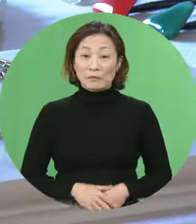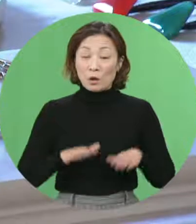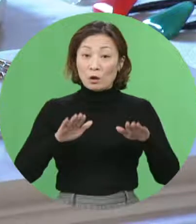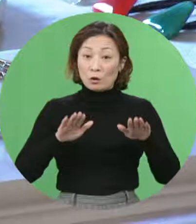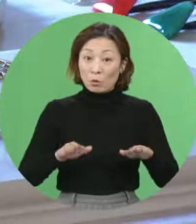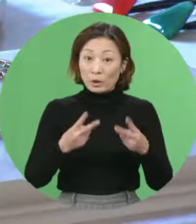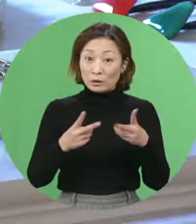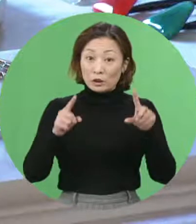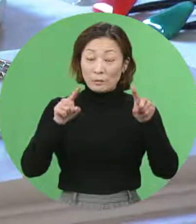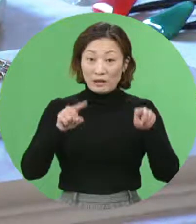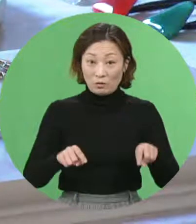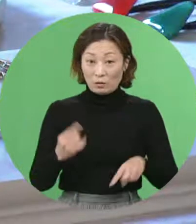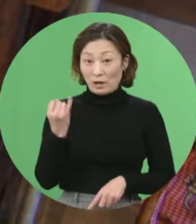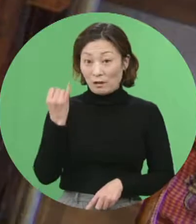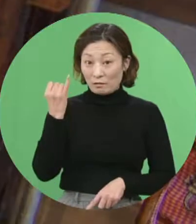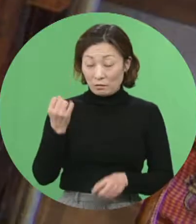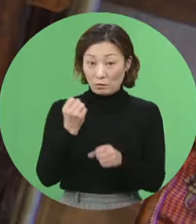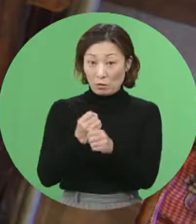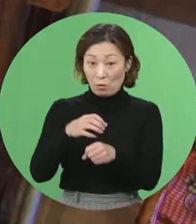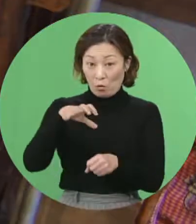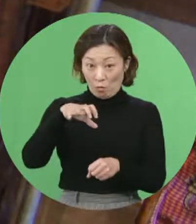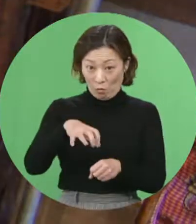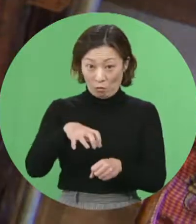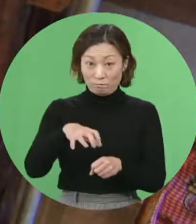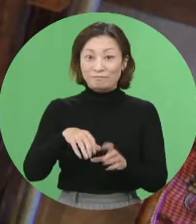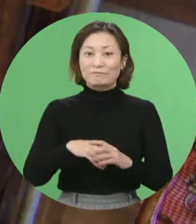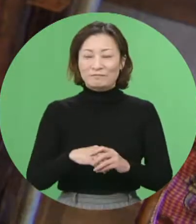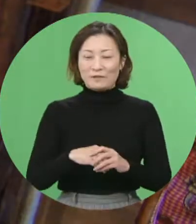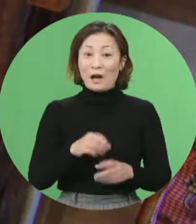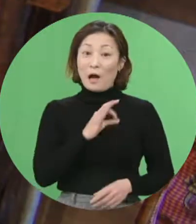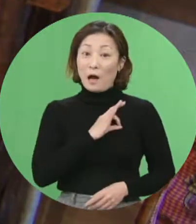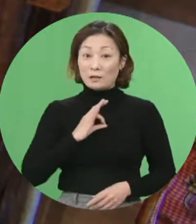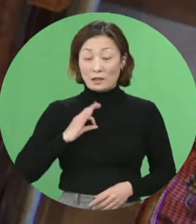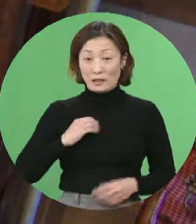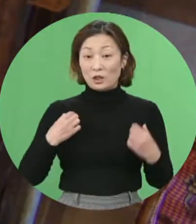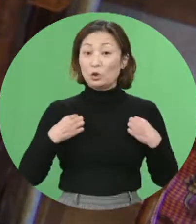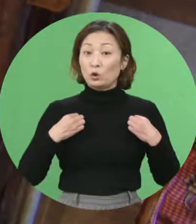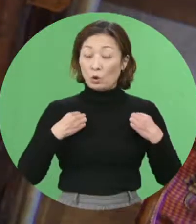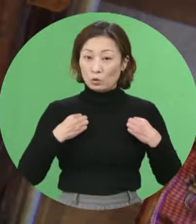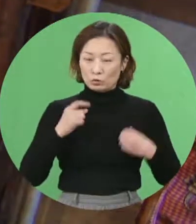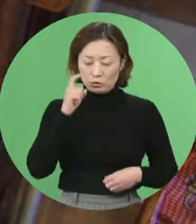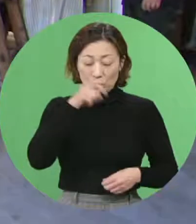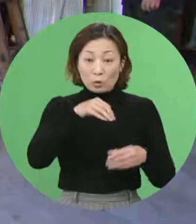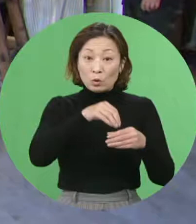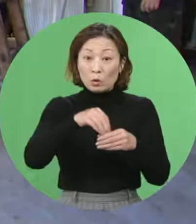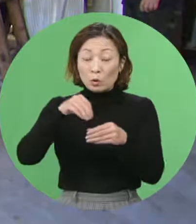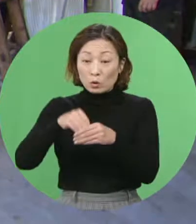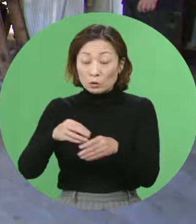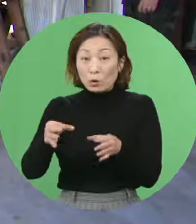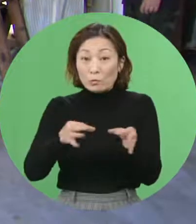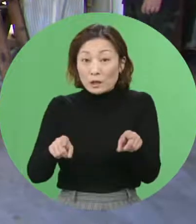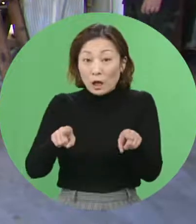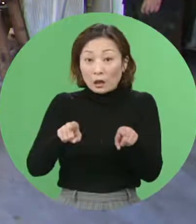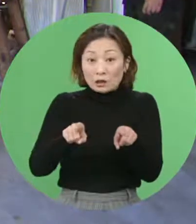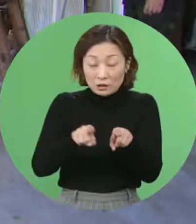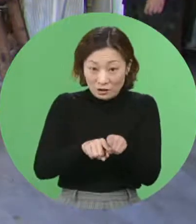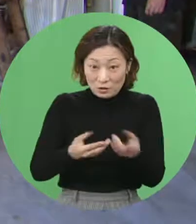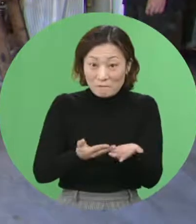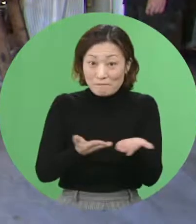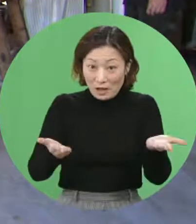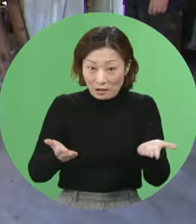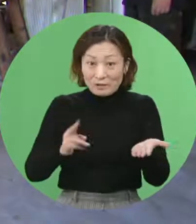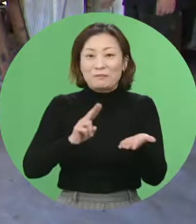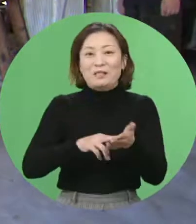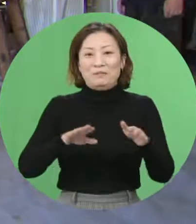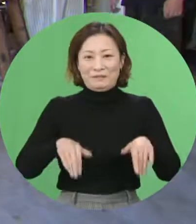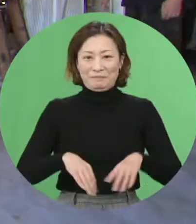今回のイベントで拓磨さんの工房はアクセサリーや洋服、小道具の店舗がコラボレーションすることになり